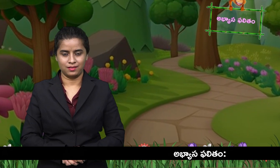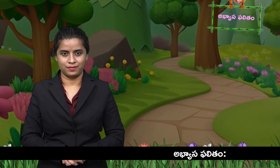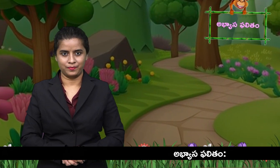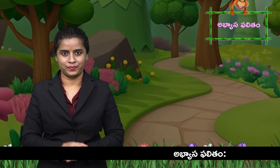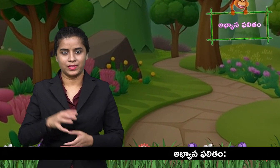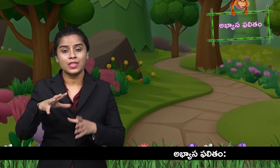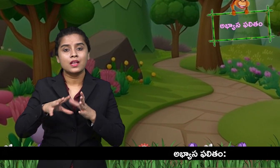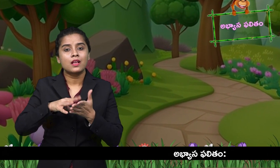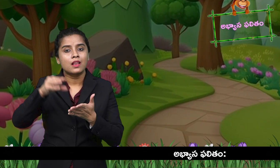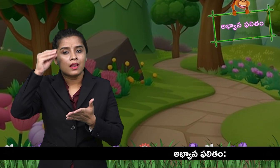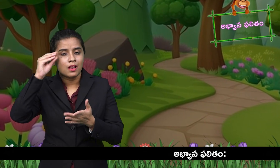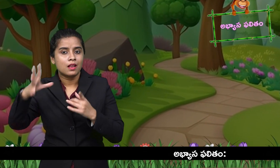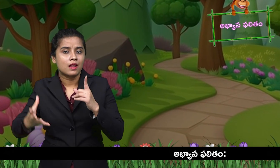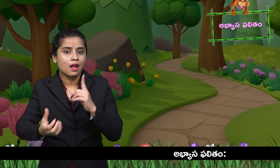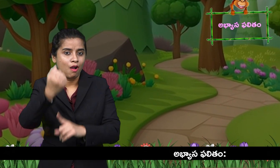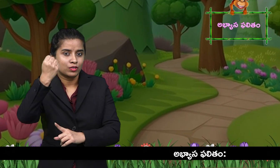అభ్యాస ఫలితం.